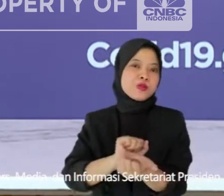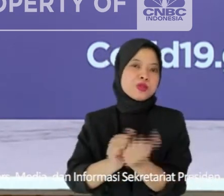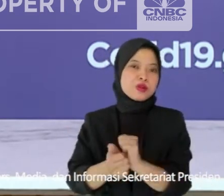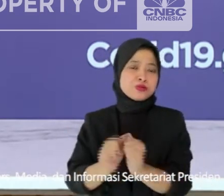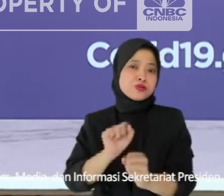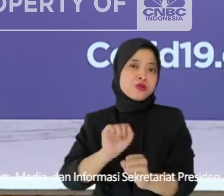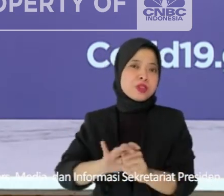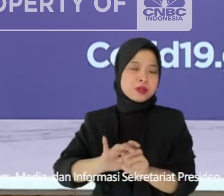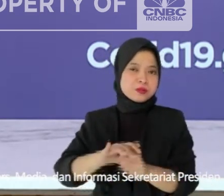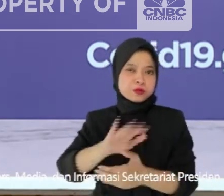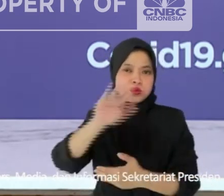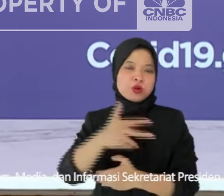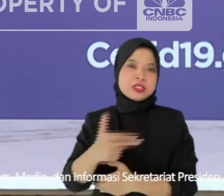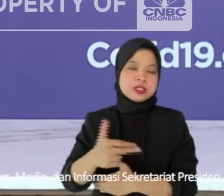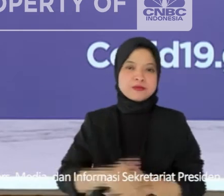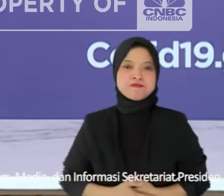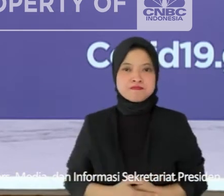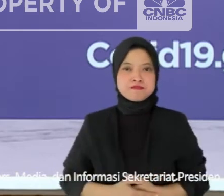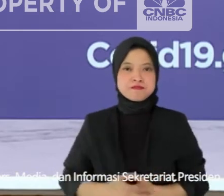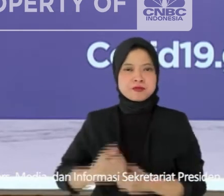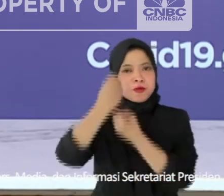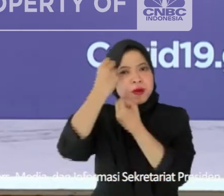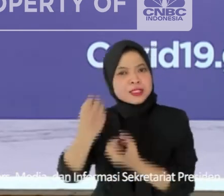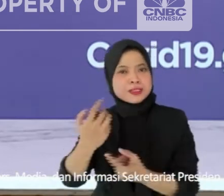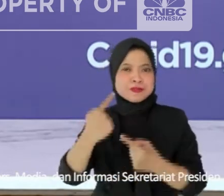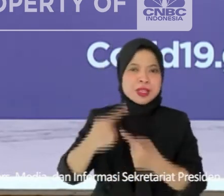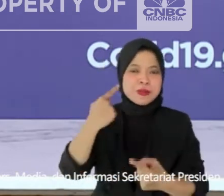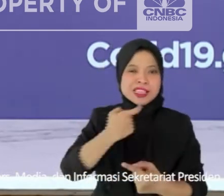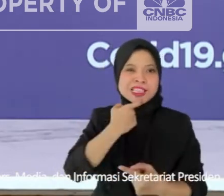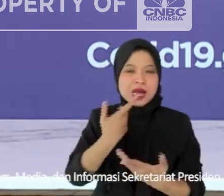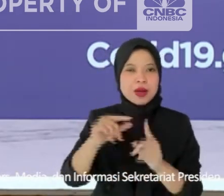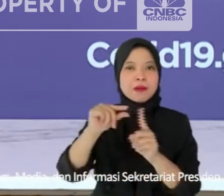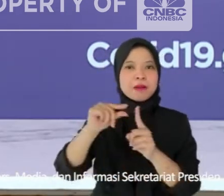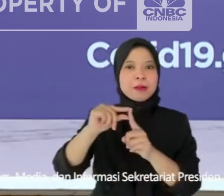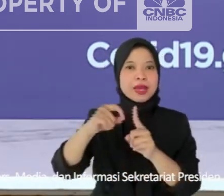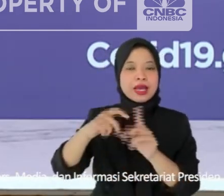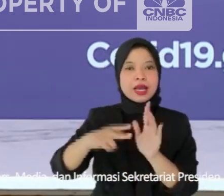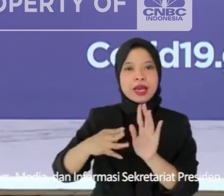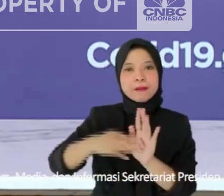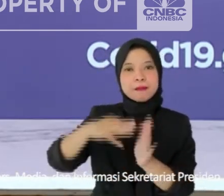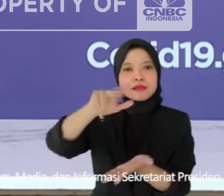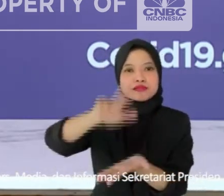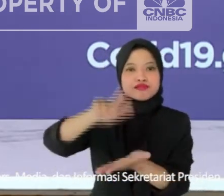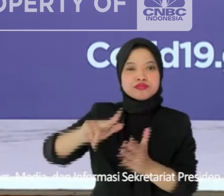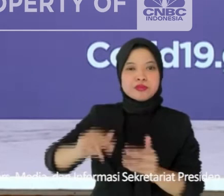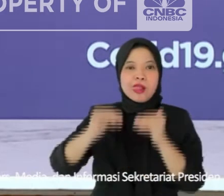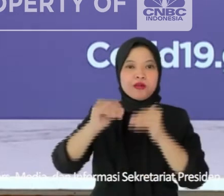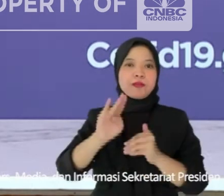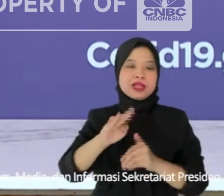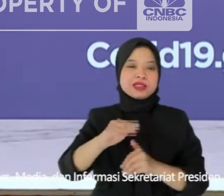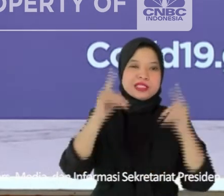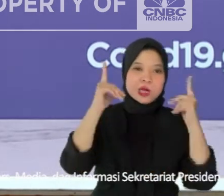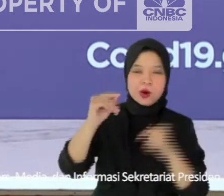di Indonesia pertama-tama saya akan menyampaikan update terkait pemberlakuan ppkm level 4 di Jawa dan Bali